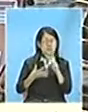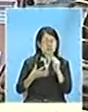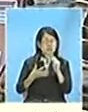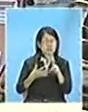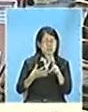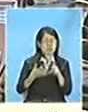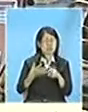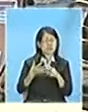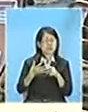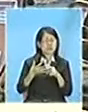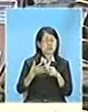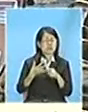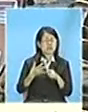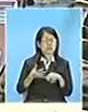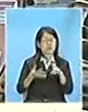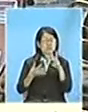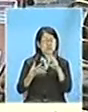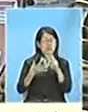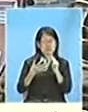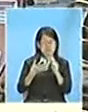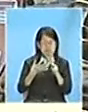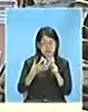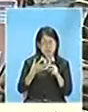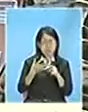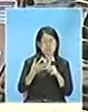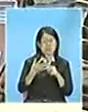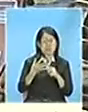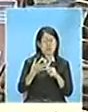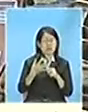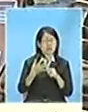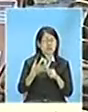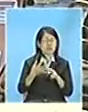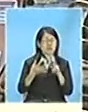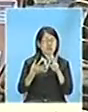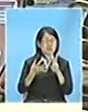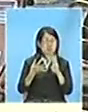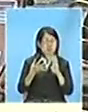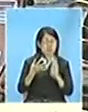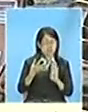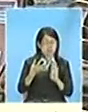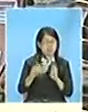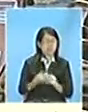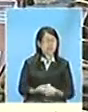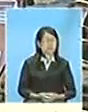าลานายวิทวัฒน์บุญยสถิตนายวิบูลย์คูหิรัน